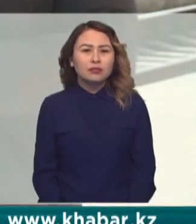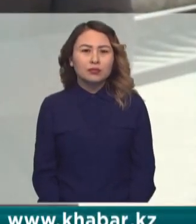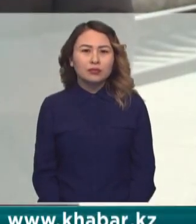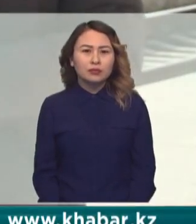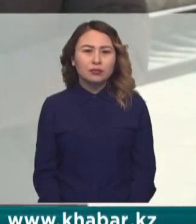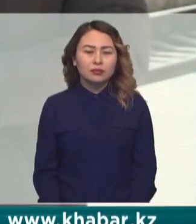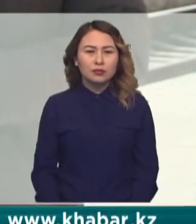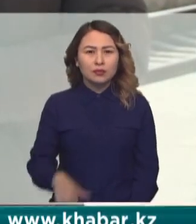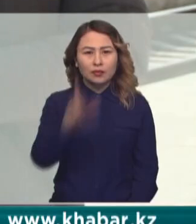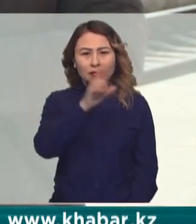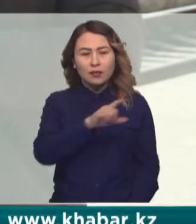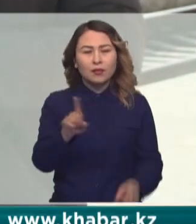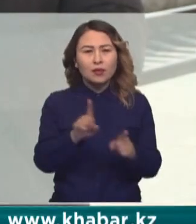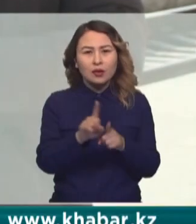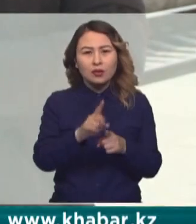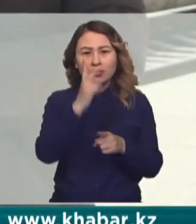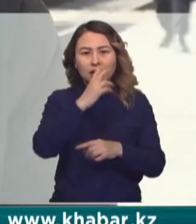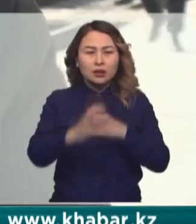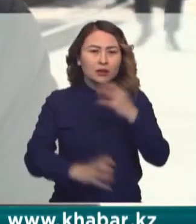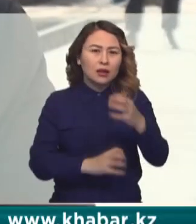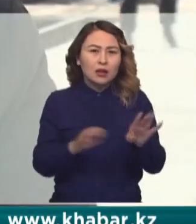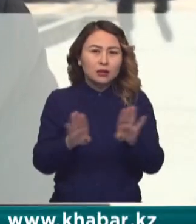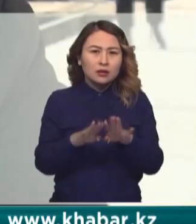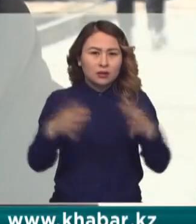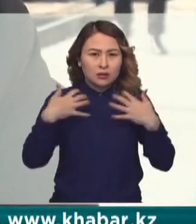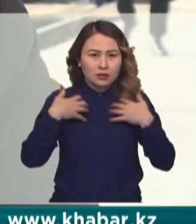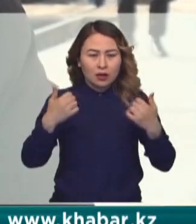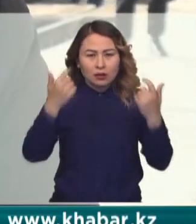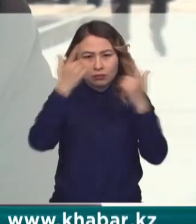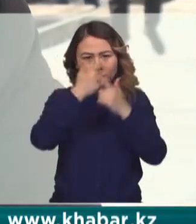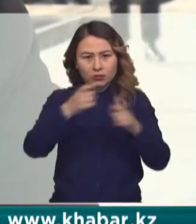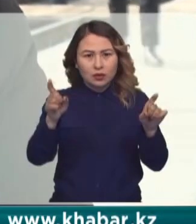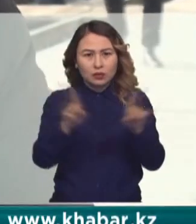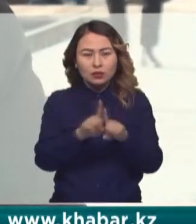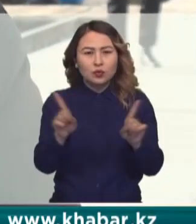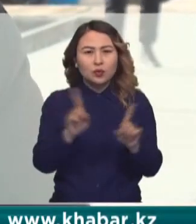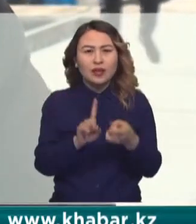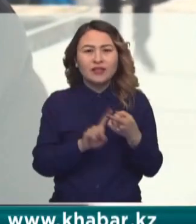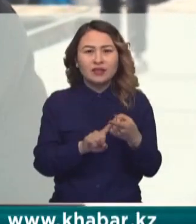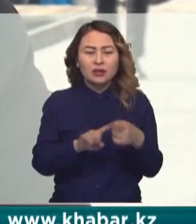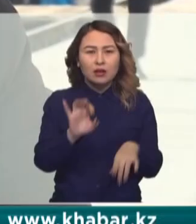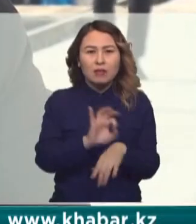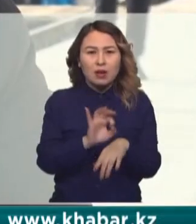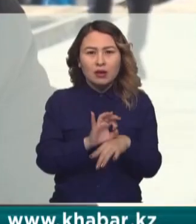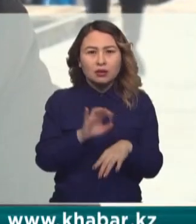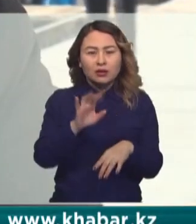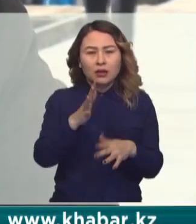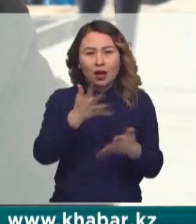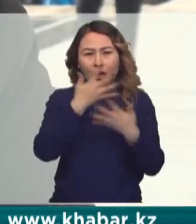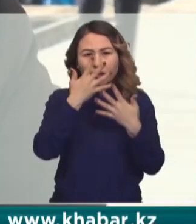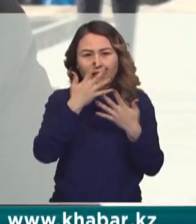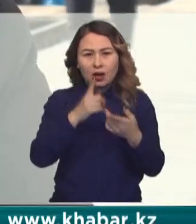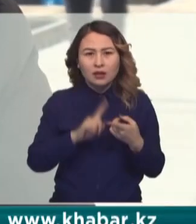Енді көрермендер үшін де айта кетейік, жалпы дүниежүзілік денсаулық сақтау ұйымының мәліметінше, бұл инфекция ауа тамшысы арқылы жұғады.